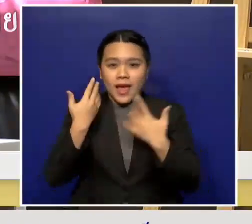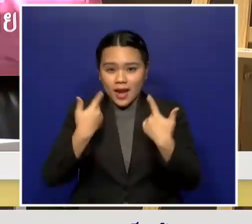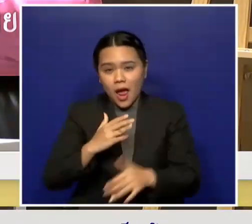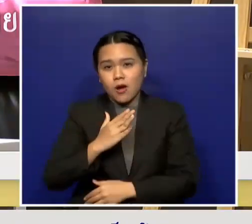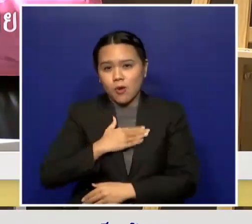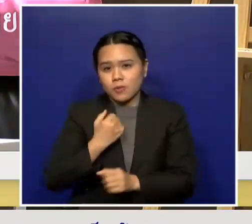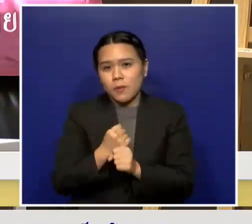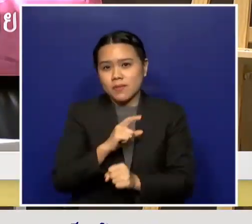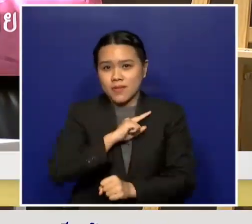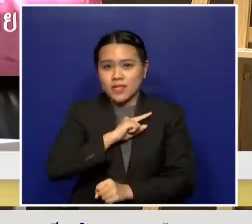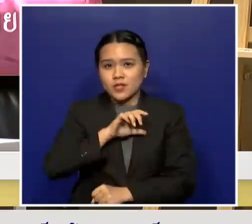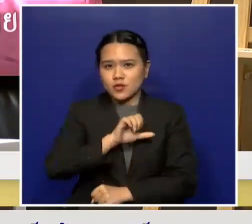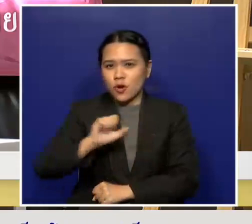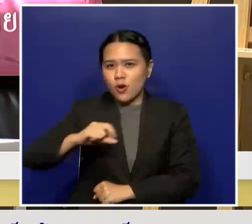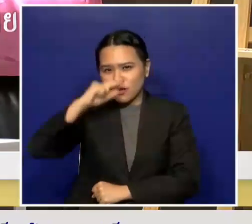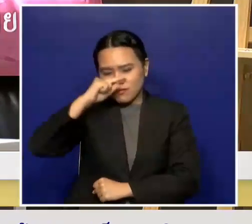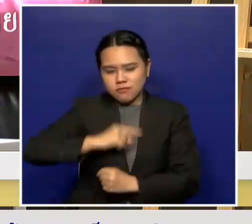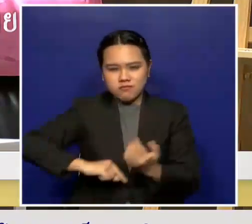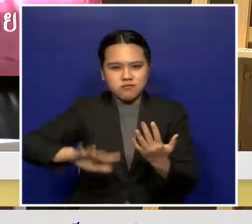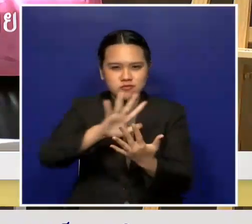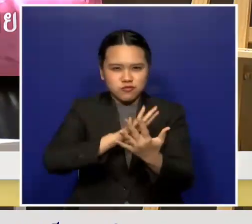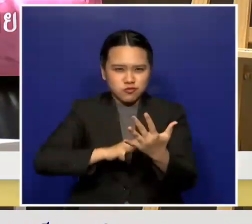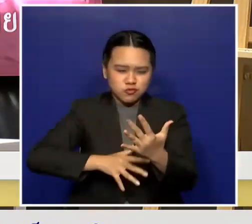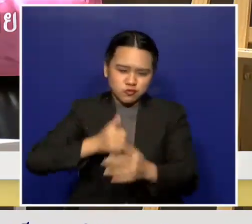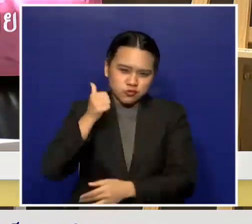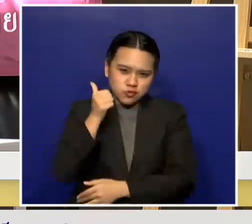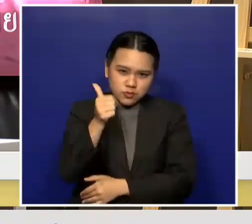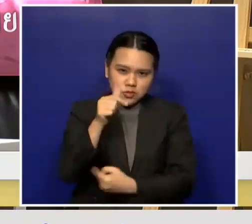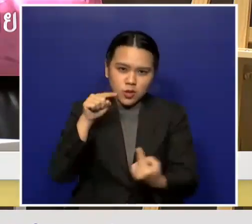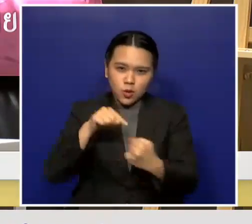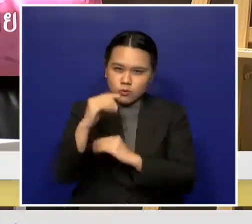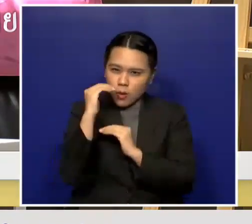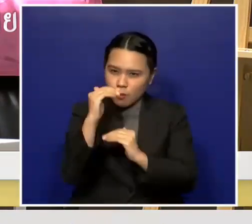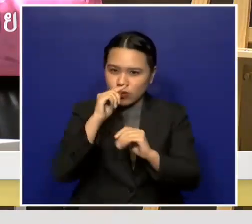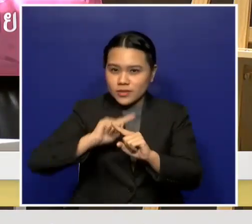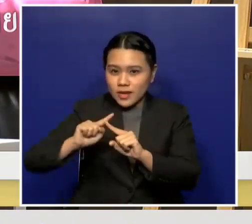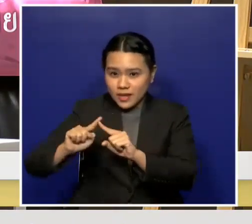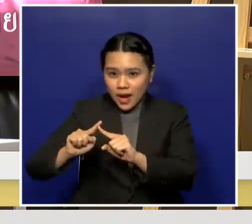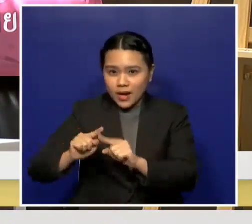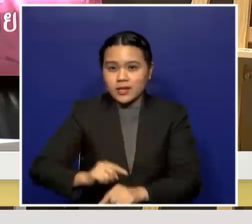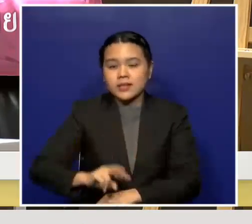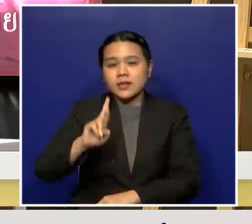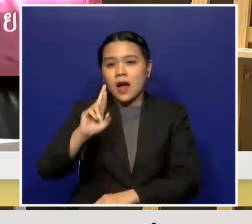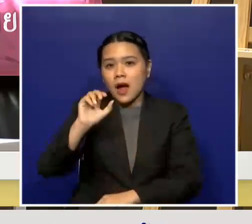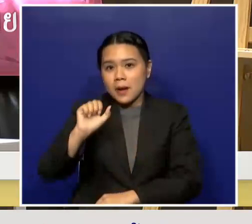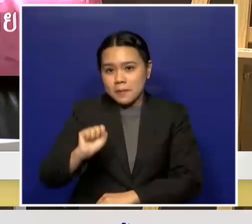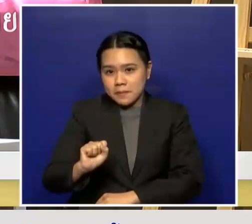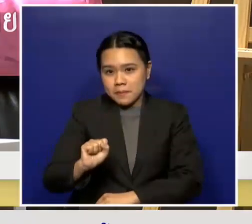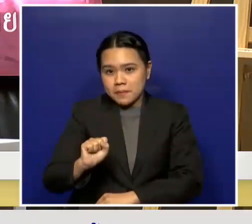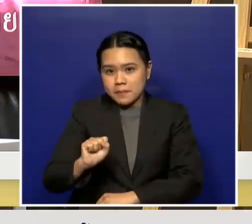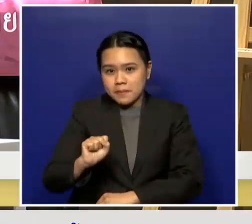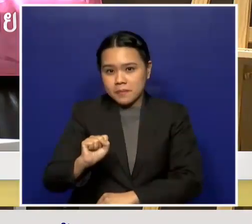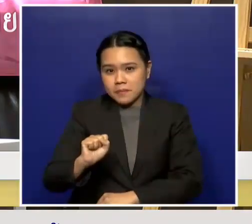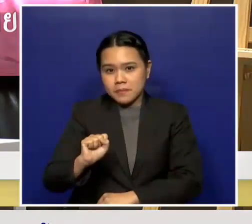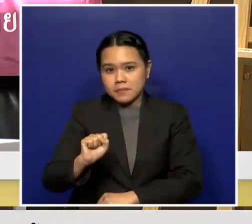ส.ปวงชนชาวไทยให้ดีที่สุดภายใต้ข้อจำกัดที่มีสภาเป็นสภาที่เรียกว่